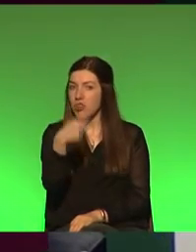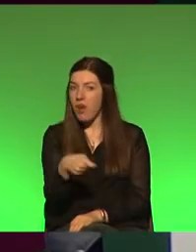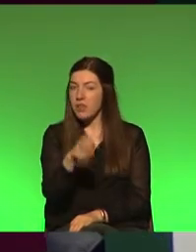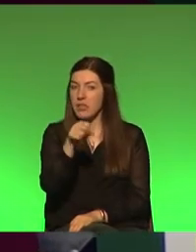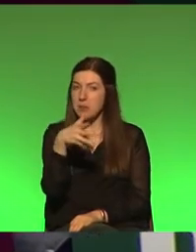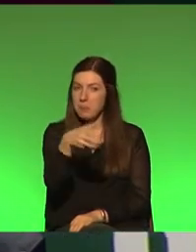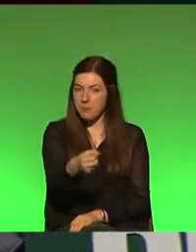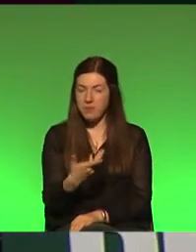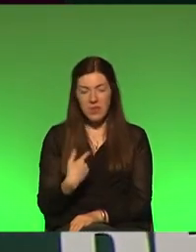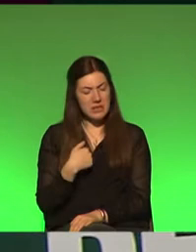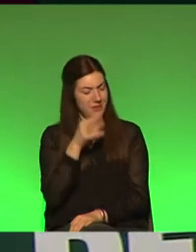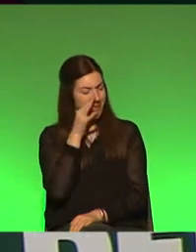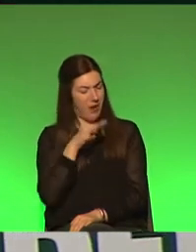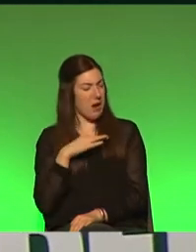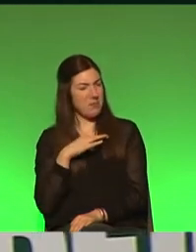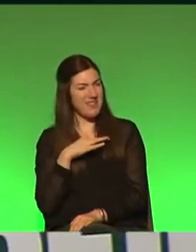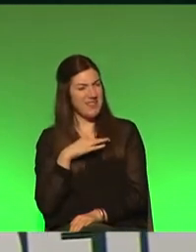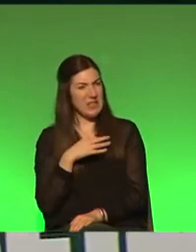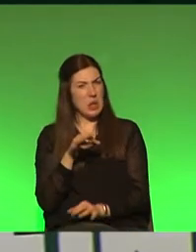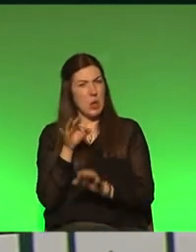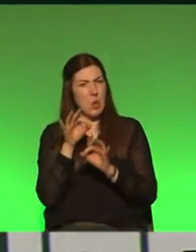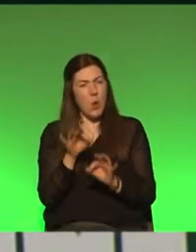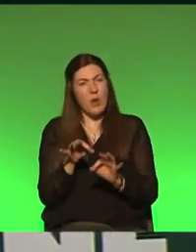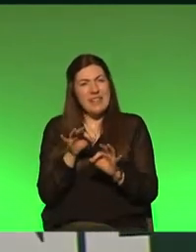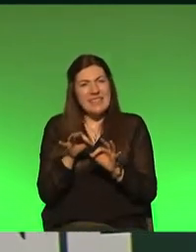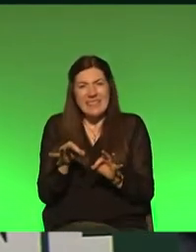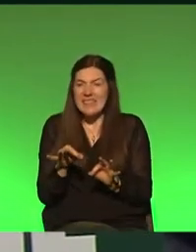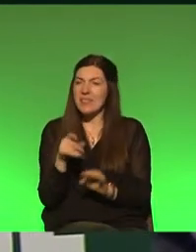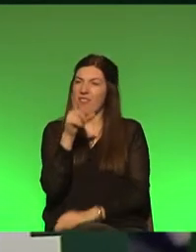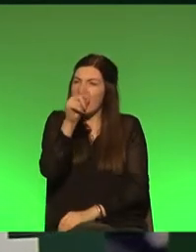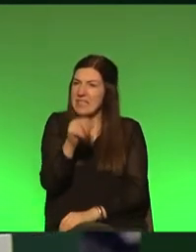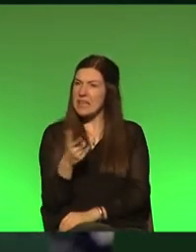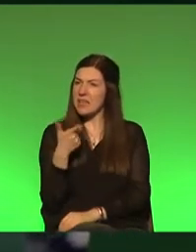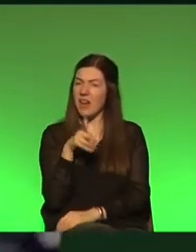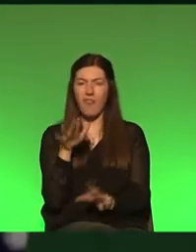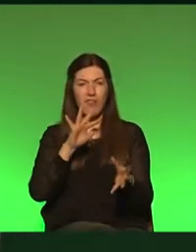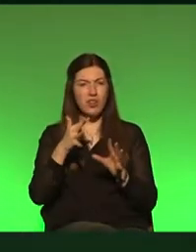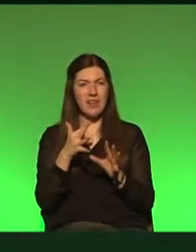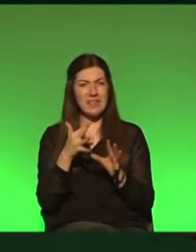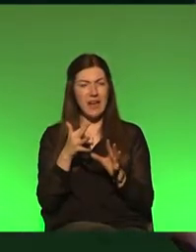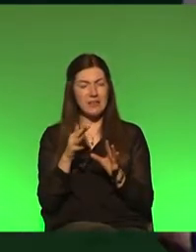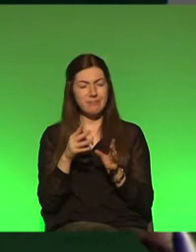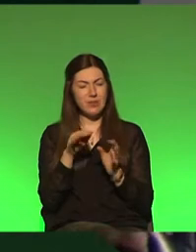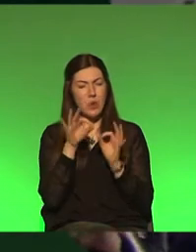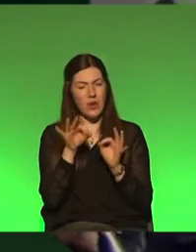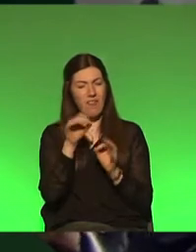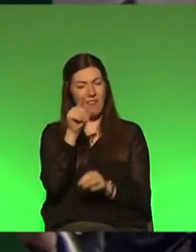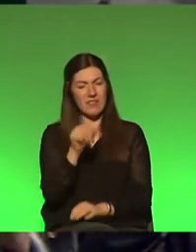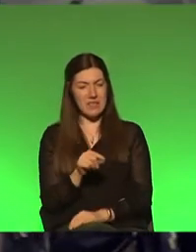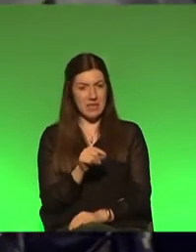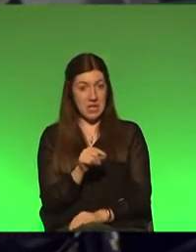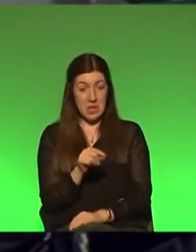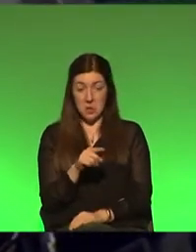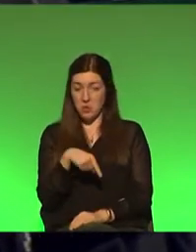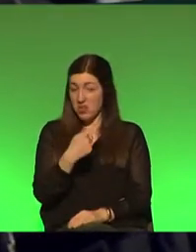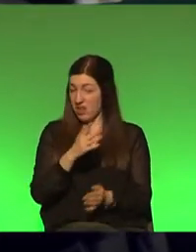könnte. Und ich frage mich, wie konkret kann eigentlich eine Wahrscheinlichkeit sein? Und das wird demnächst dafür